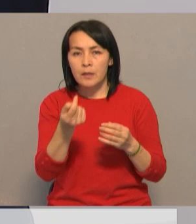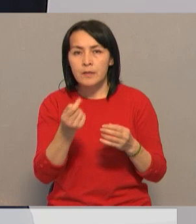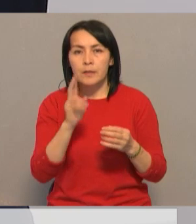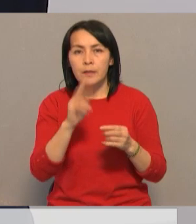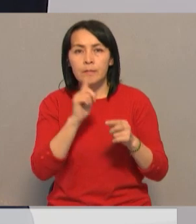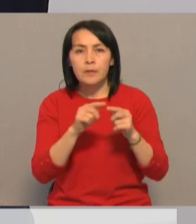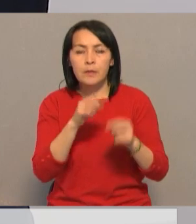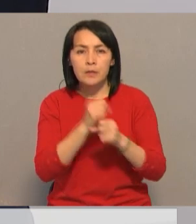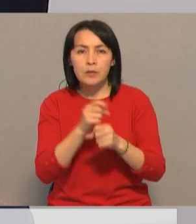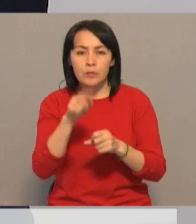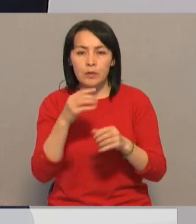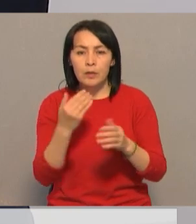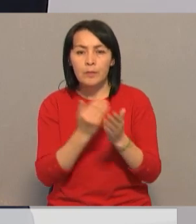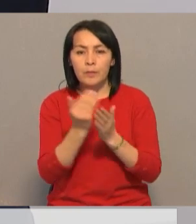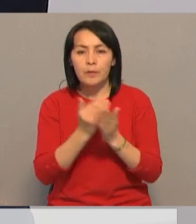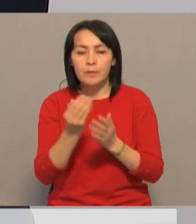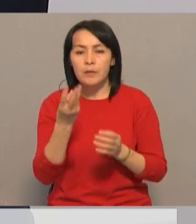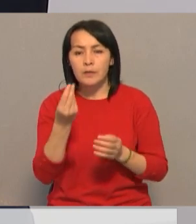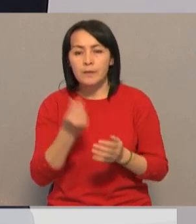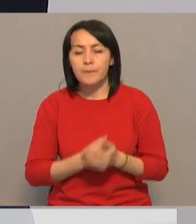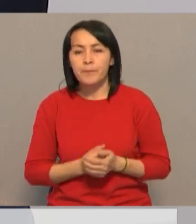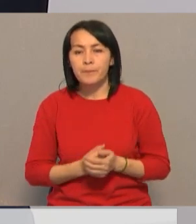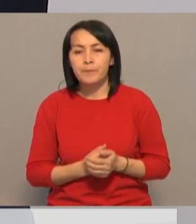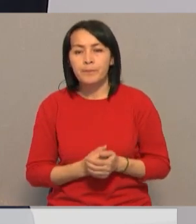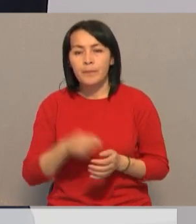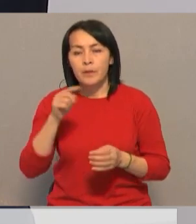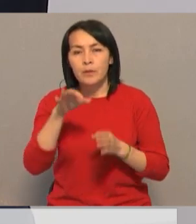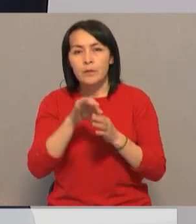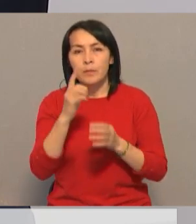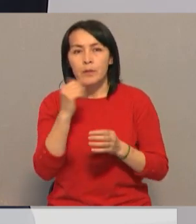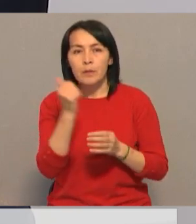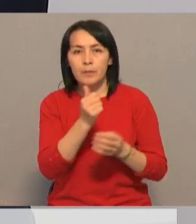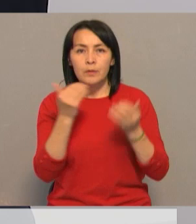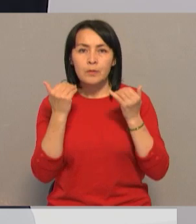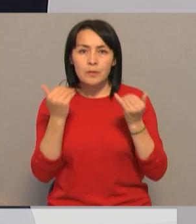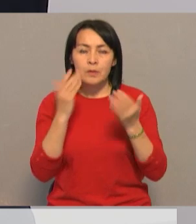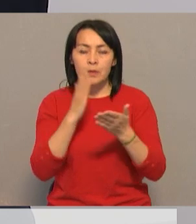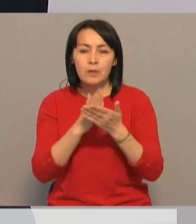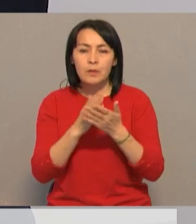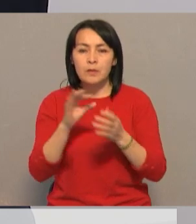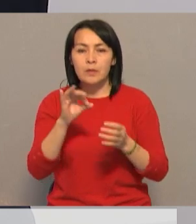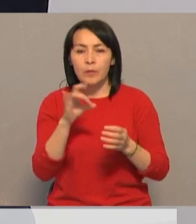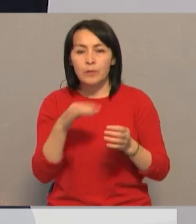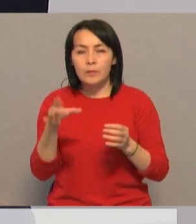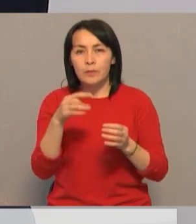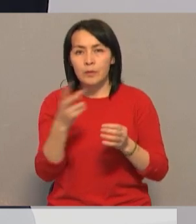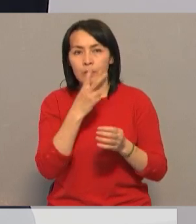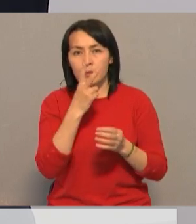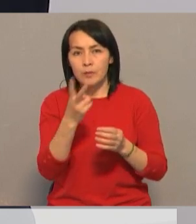тез істейді, соларға бере береміз. Сол себептен бір аптада сіздер осындай алқапты мына қазір Ордабас ауданы көрсетті